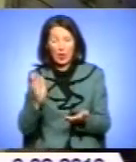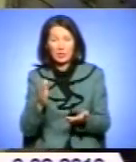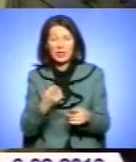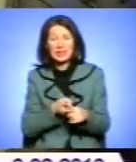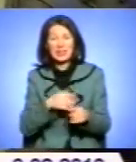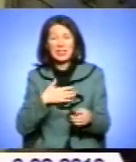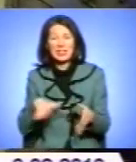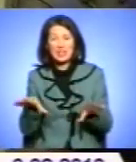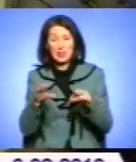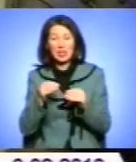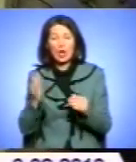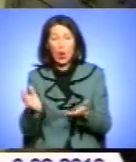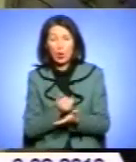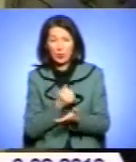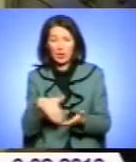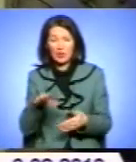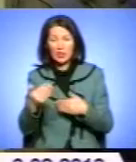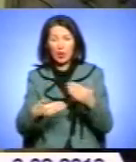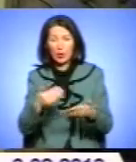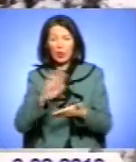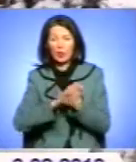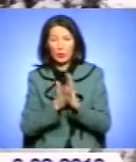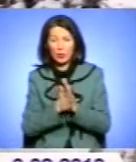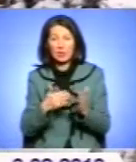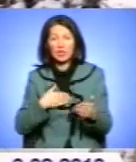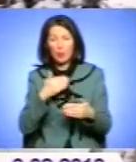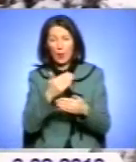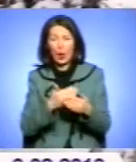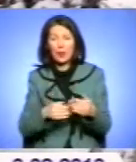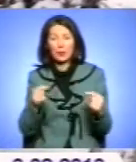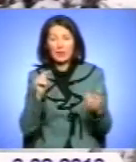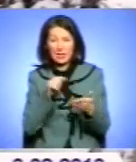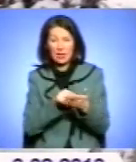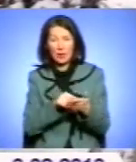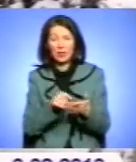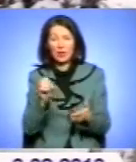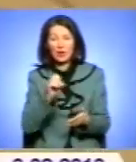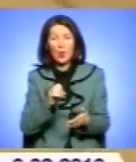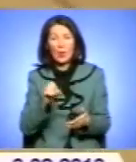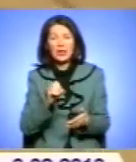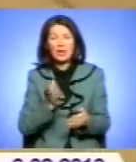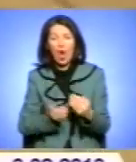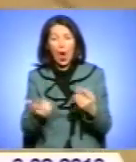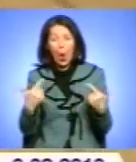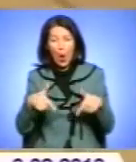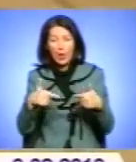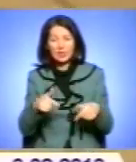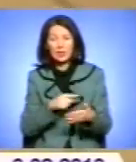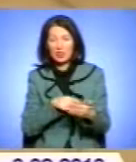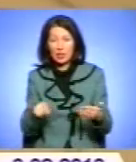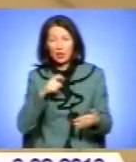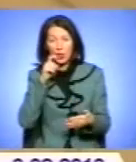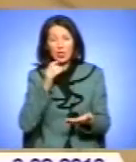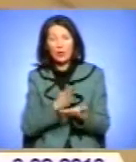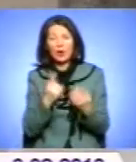свої кроки ми узгоджували з нашими програмними цілями. Європейські гості відзначили, Україна досягла значних успіхів у